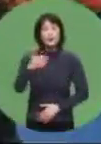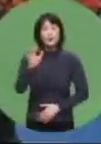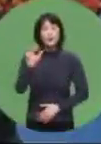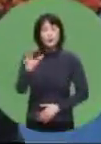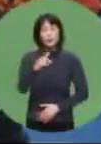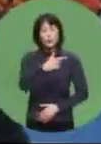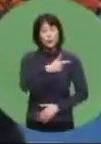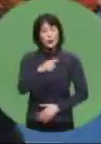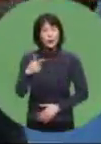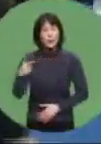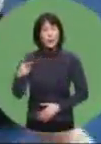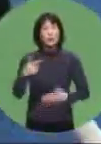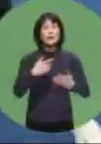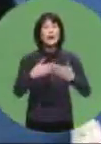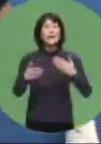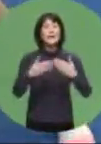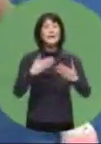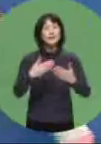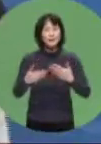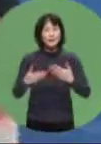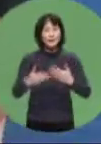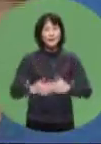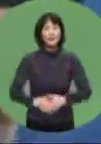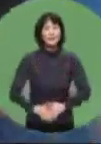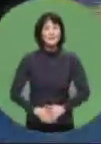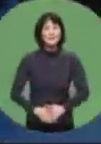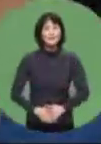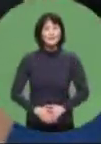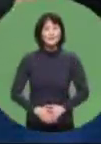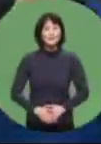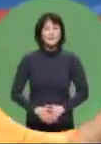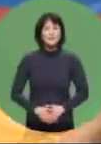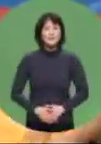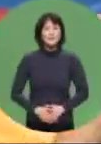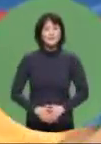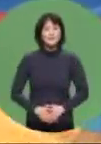タックルなどを子どもたちが体験。